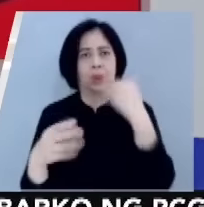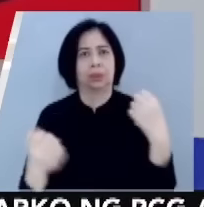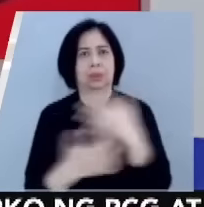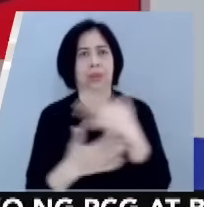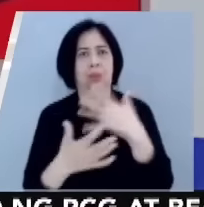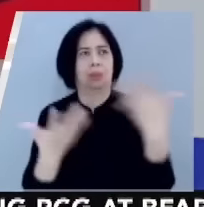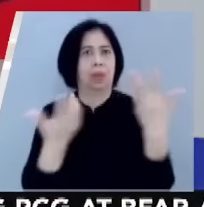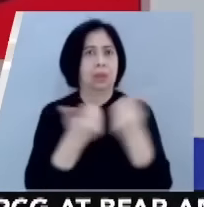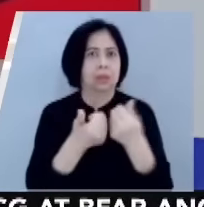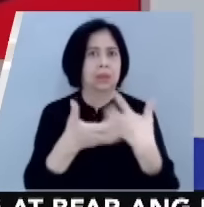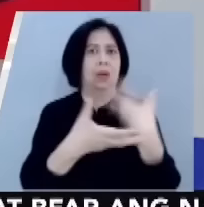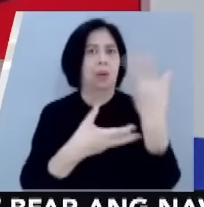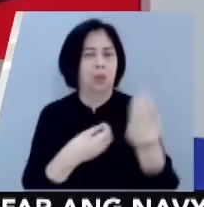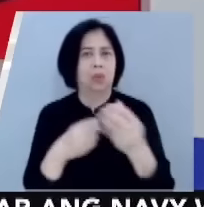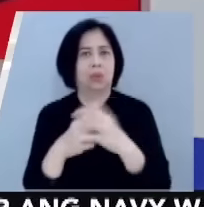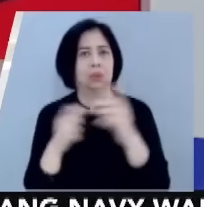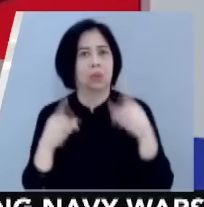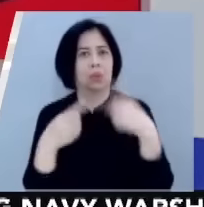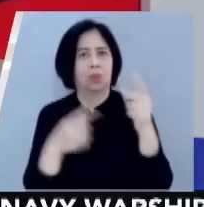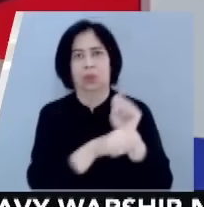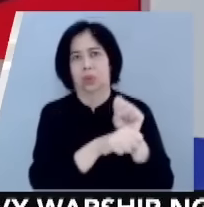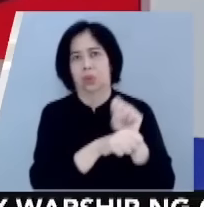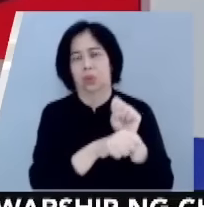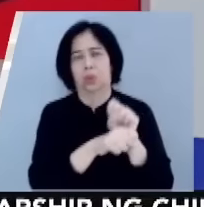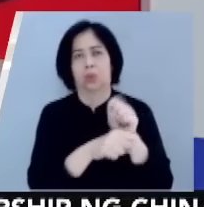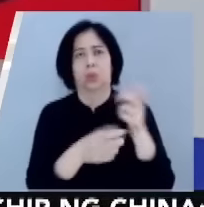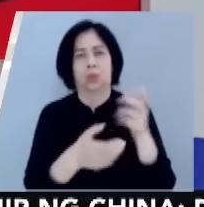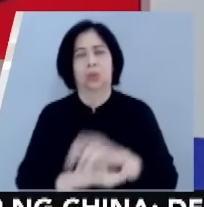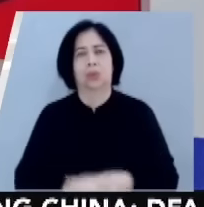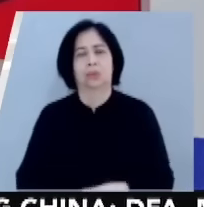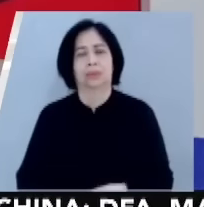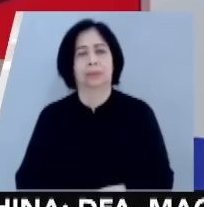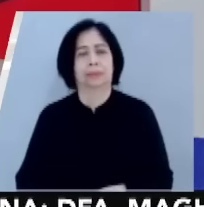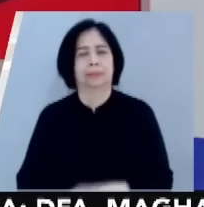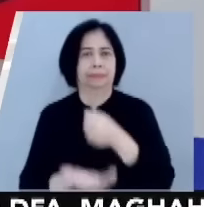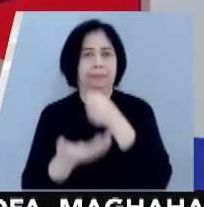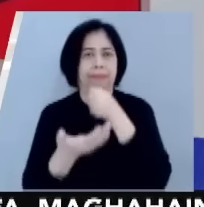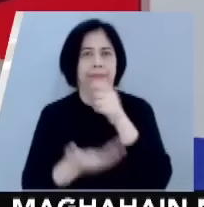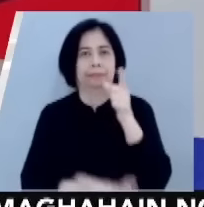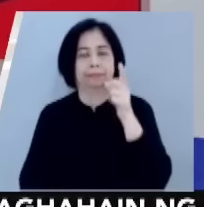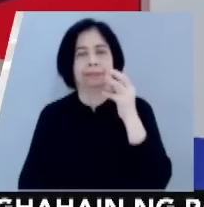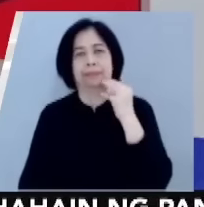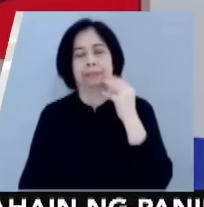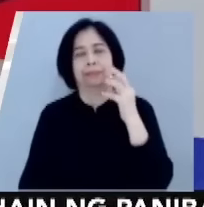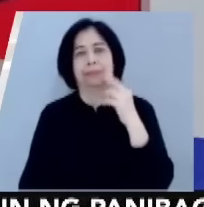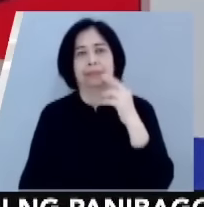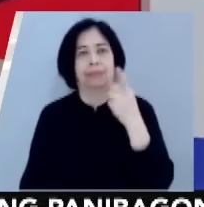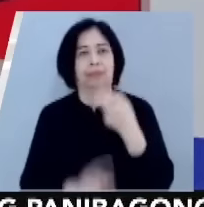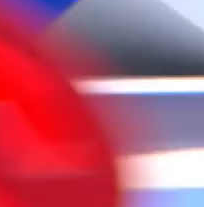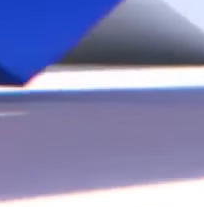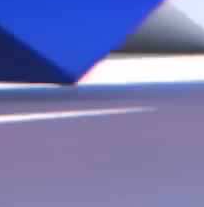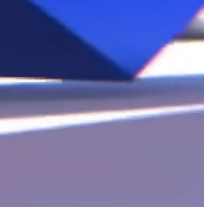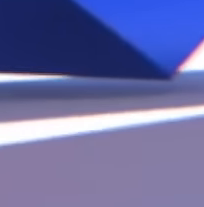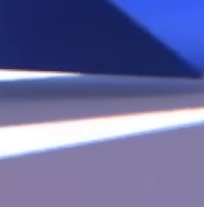madisgrasya sa labas habang siya'y naghahanap umano ng pera. Nakatutok si Luan May Rondina ng GMA Regional TV.